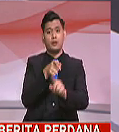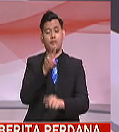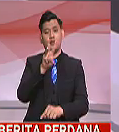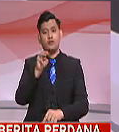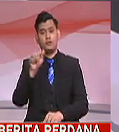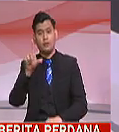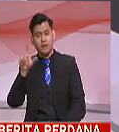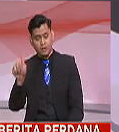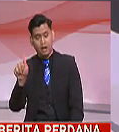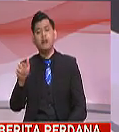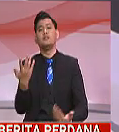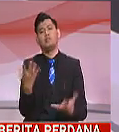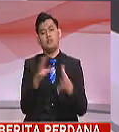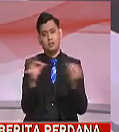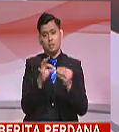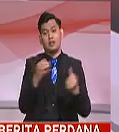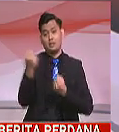Rawang ada laporannya.